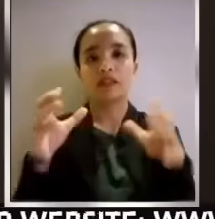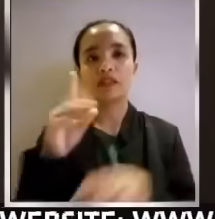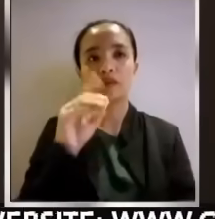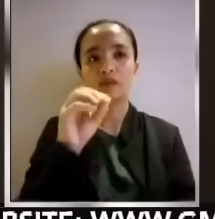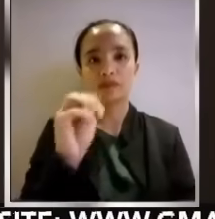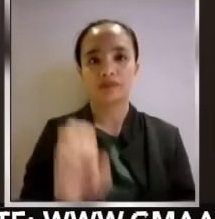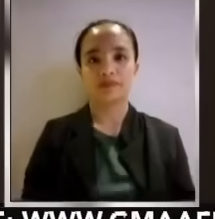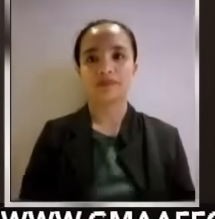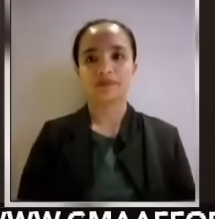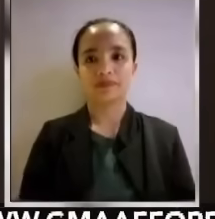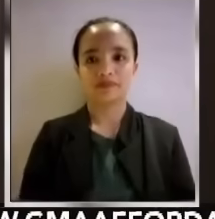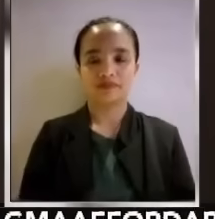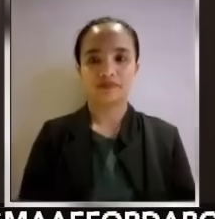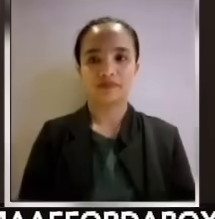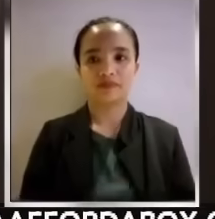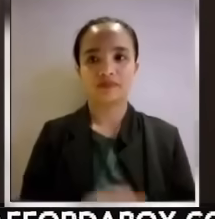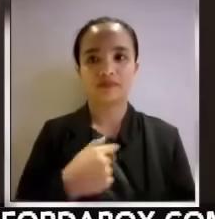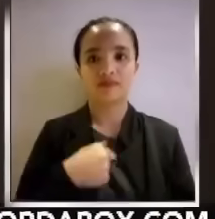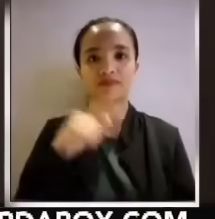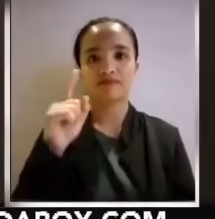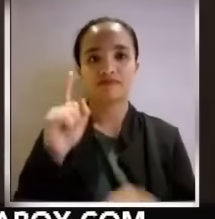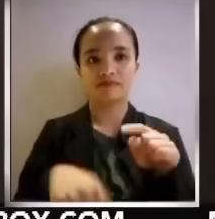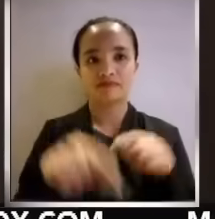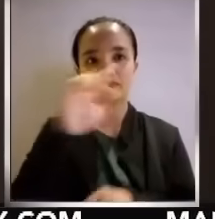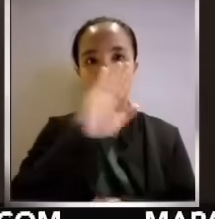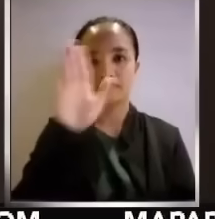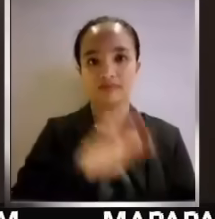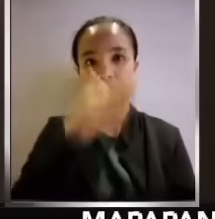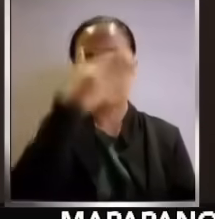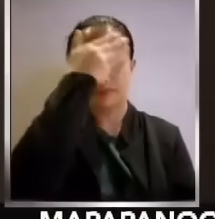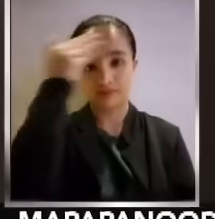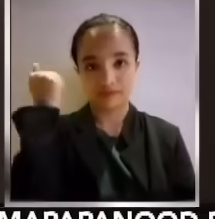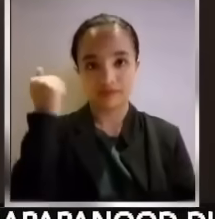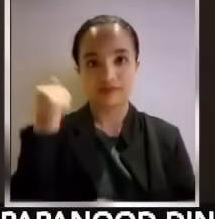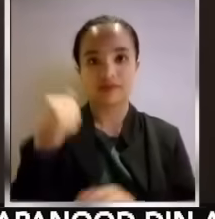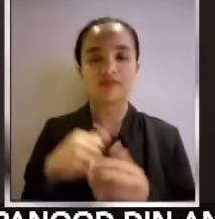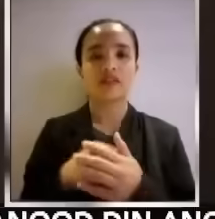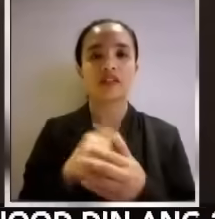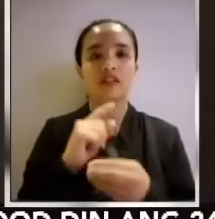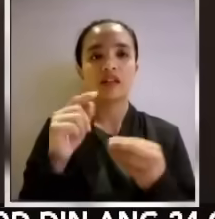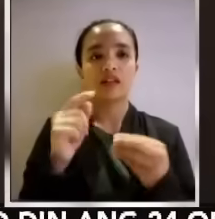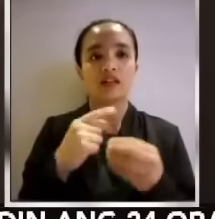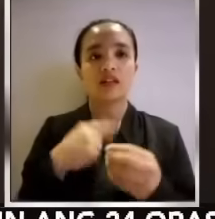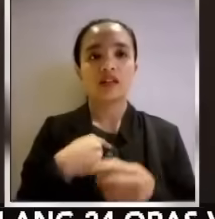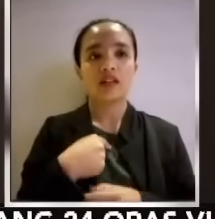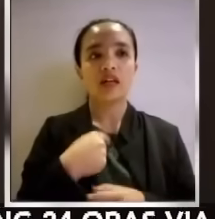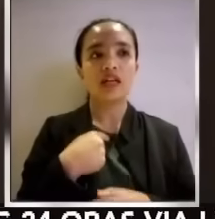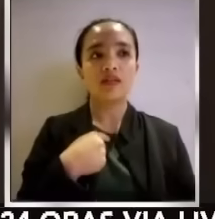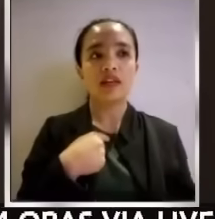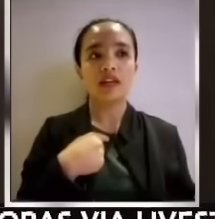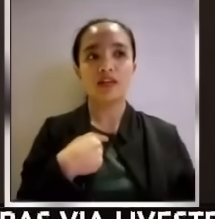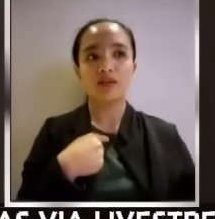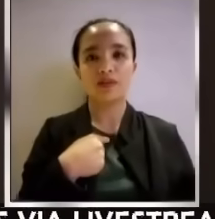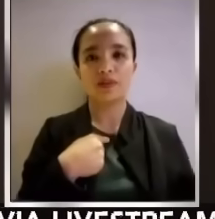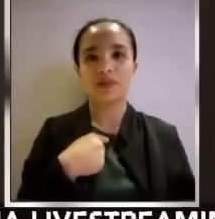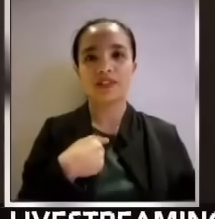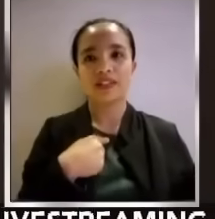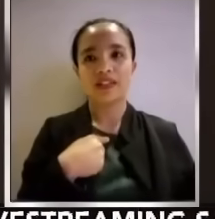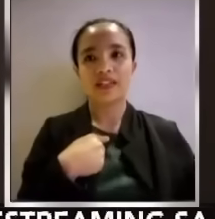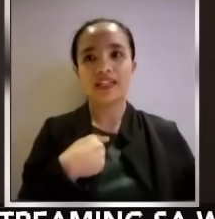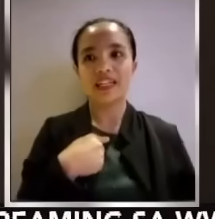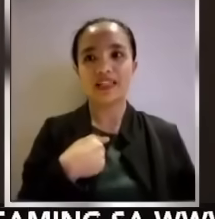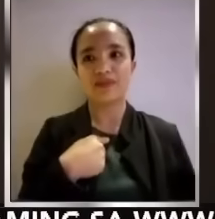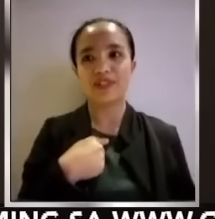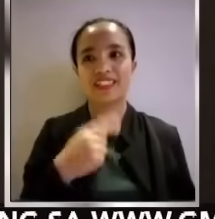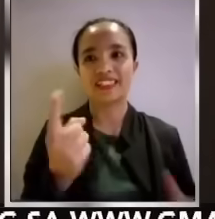I can never forget the faces of my fans when it's the first time to be able to meet them and the time we get to say goodbye and wish for the next time we